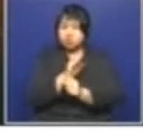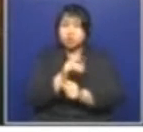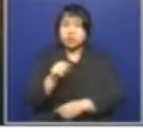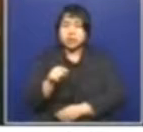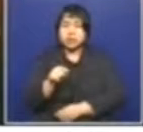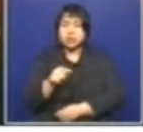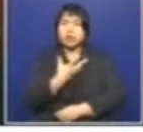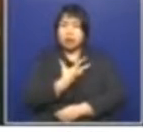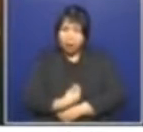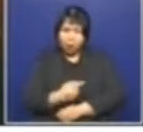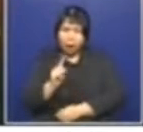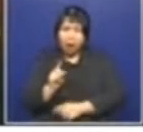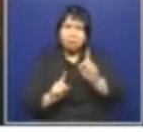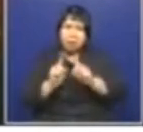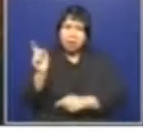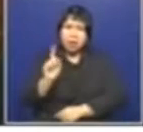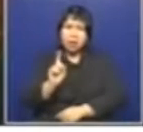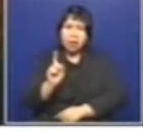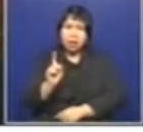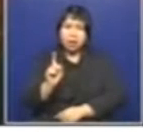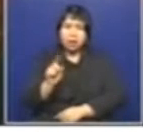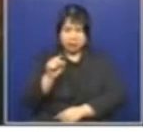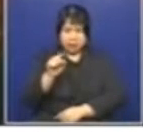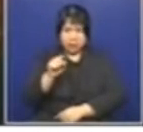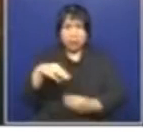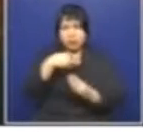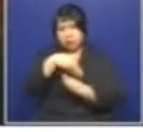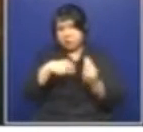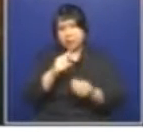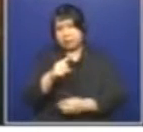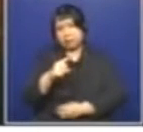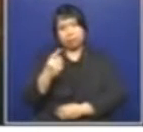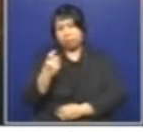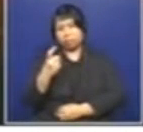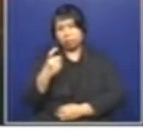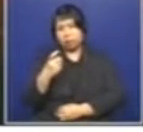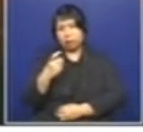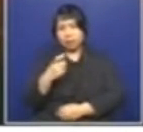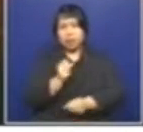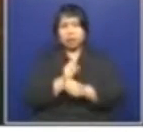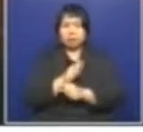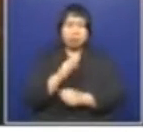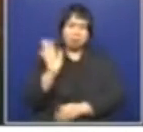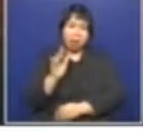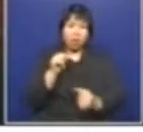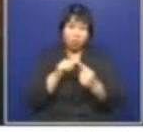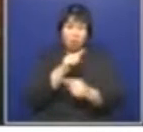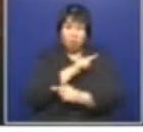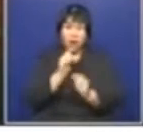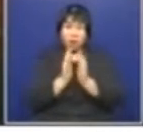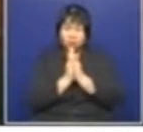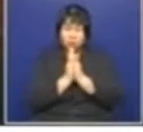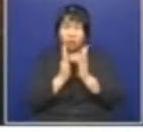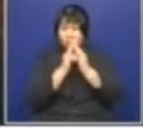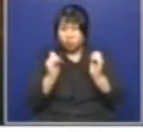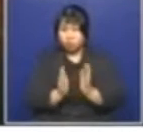มันชี้วัดอะไรครับเศรษฐกิจไม่ดีไม่มีอารมณ์ทำบุญศาสตร์แท้ๆนี่เงียบไปต่